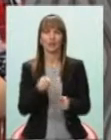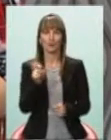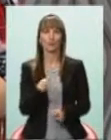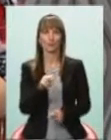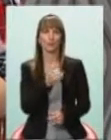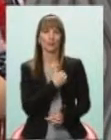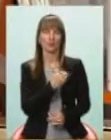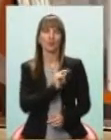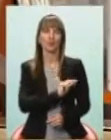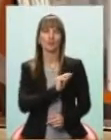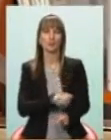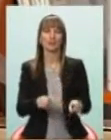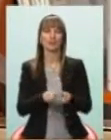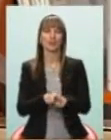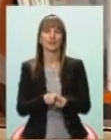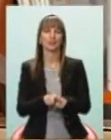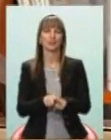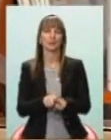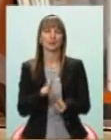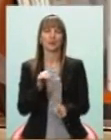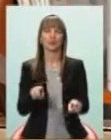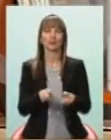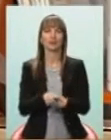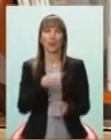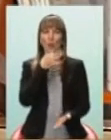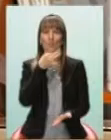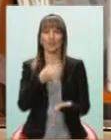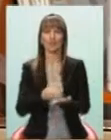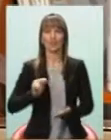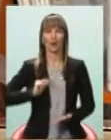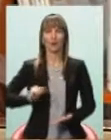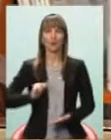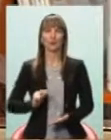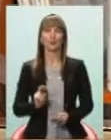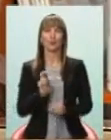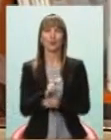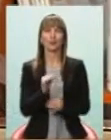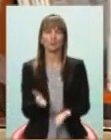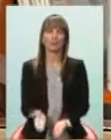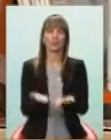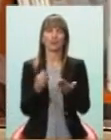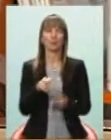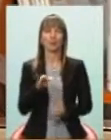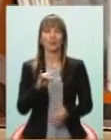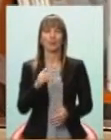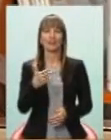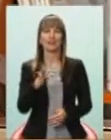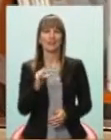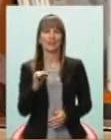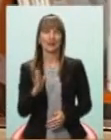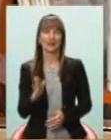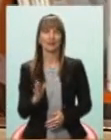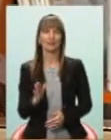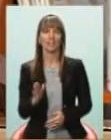хотіла працювати на такій відповідальній професії, ходити і підіймати пінгвінів?